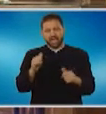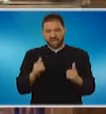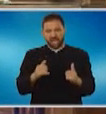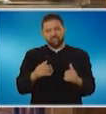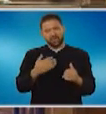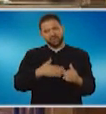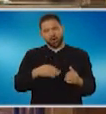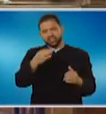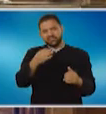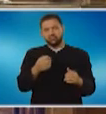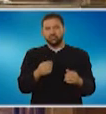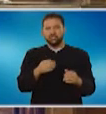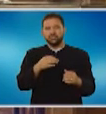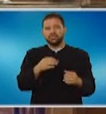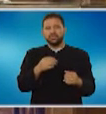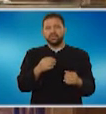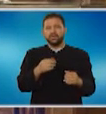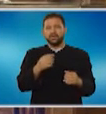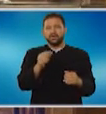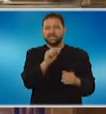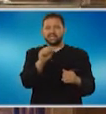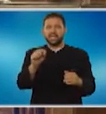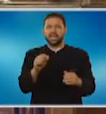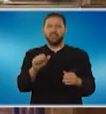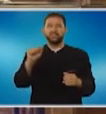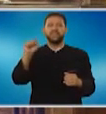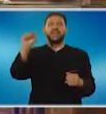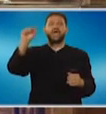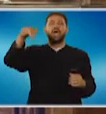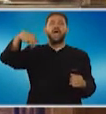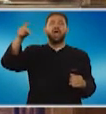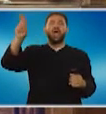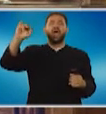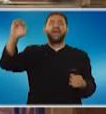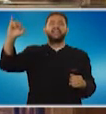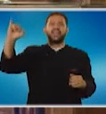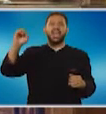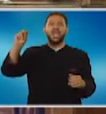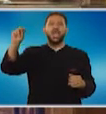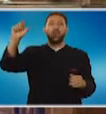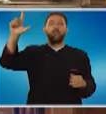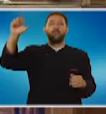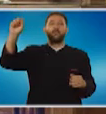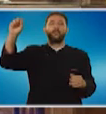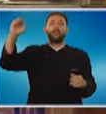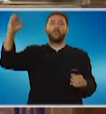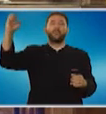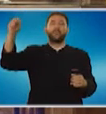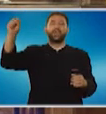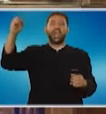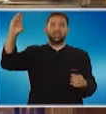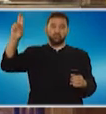creștin, Andrei Pleșu, care spunea că atunci când citesc un text pe calculator, am impresia că el mă citește pe mine și nu eu pe el.